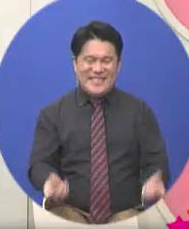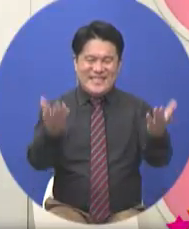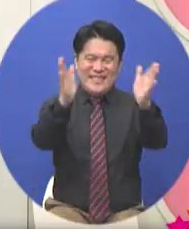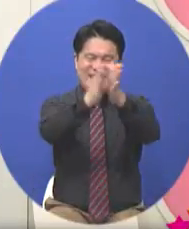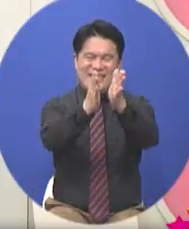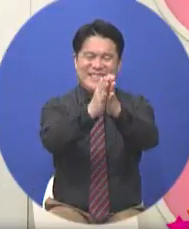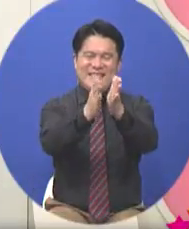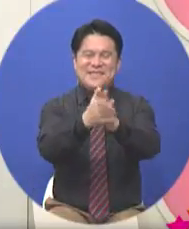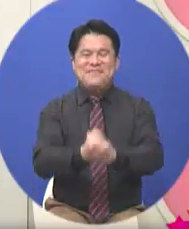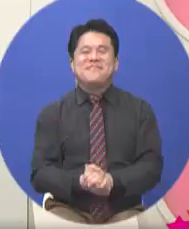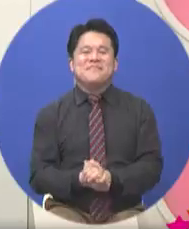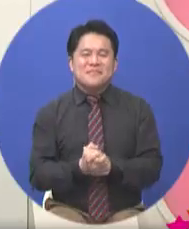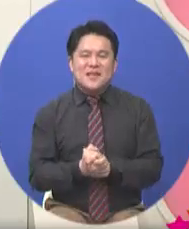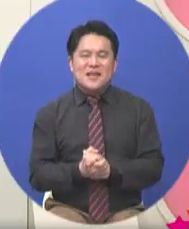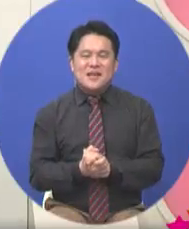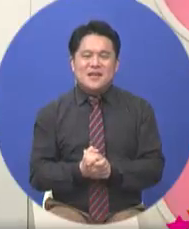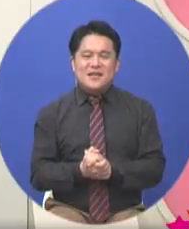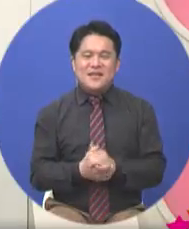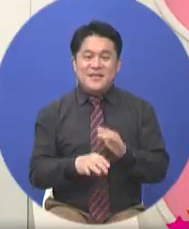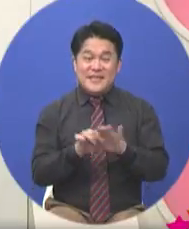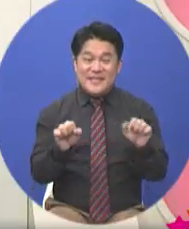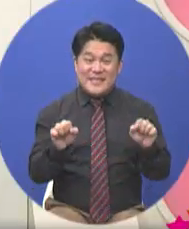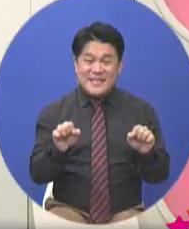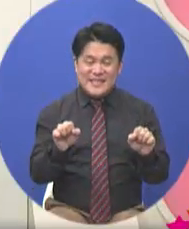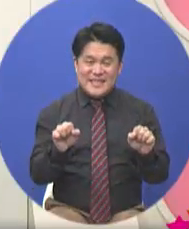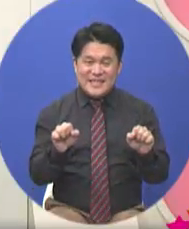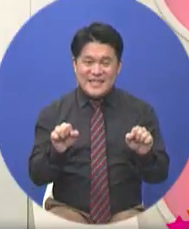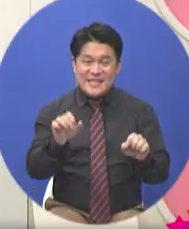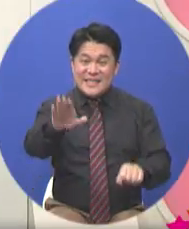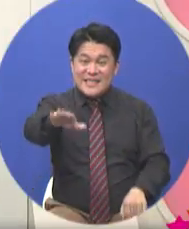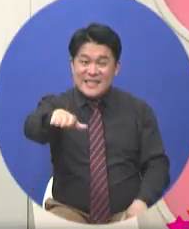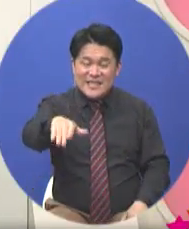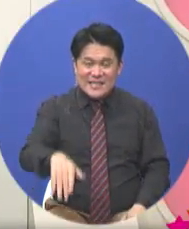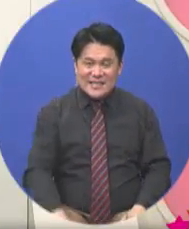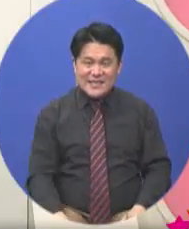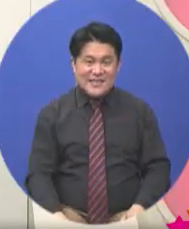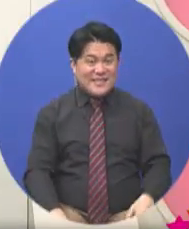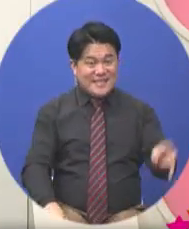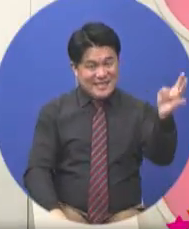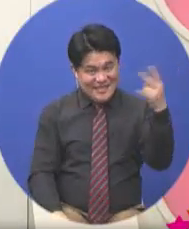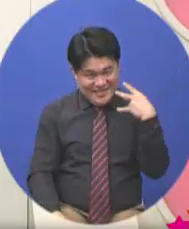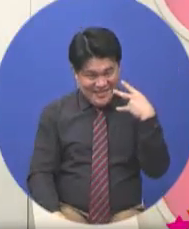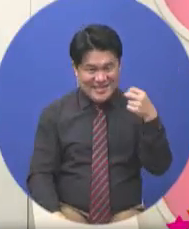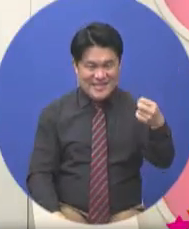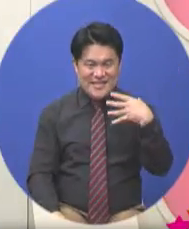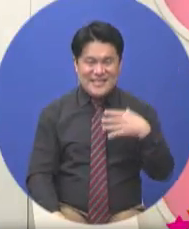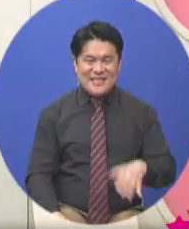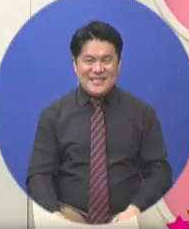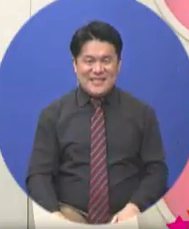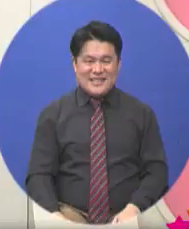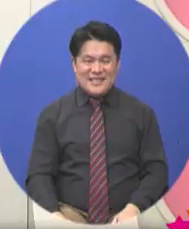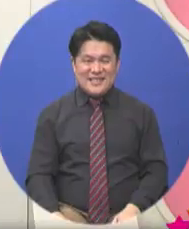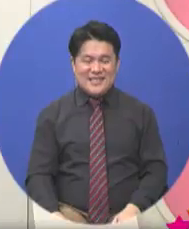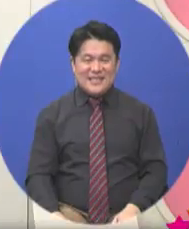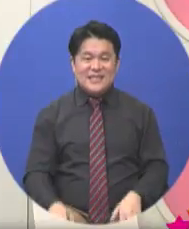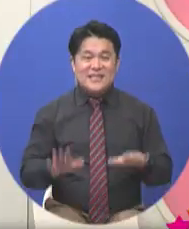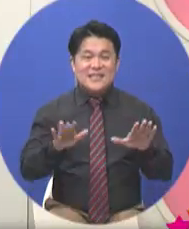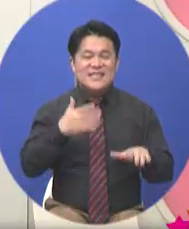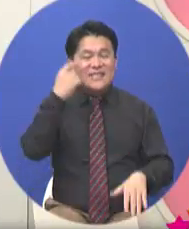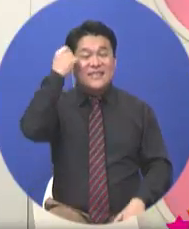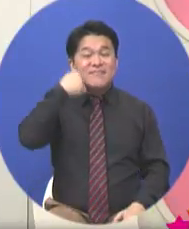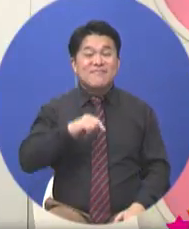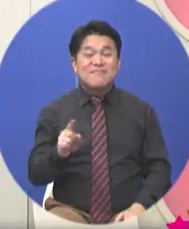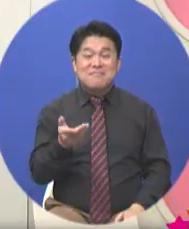축하드립니다. 예요. 아. 정혜수님. 정혜수님. 네. 네. 네. 지금 기분